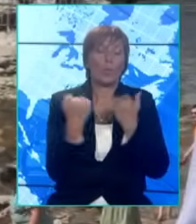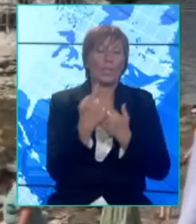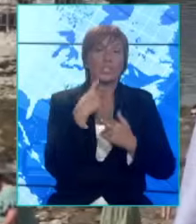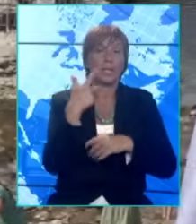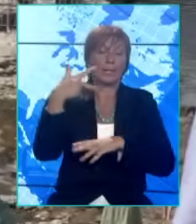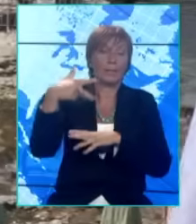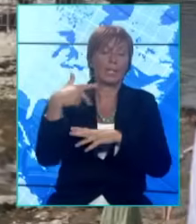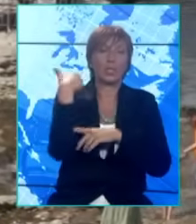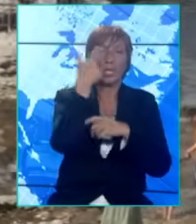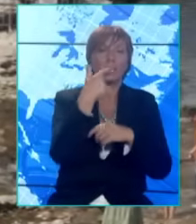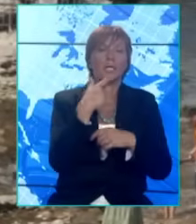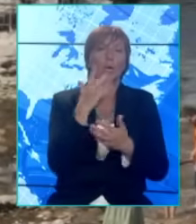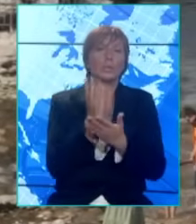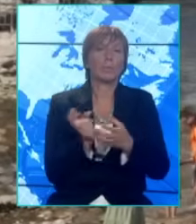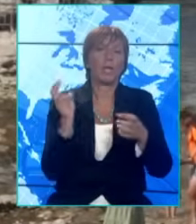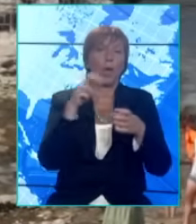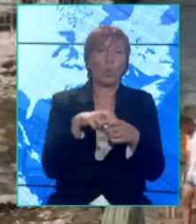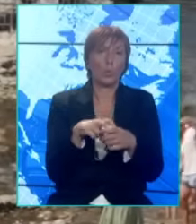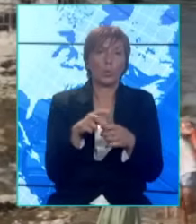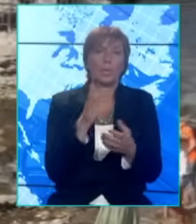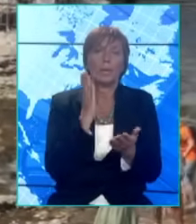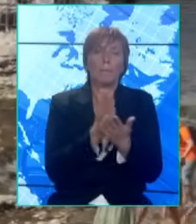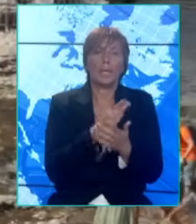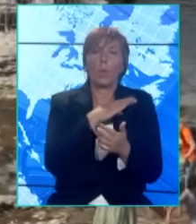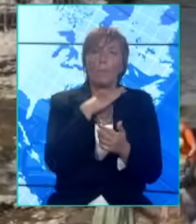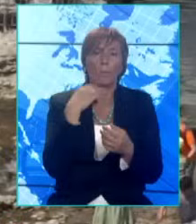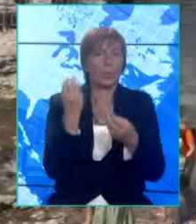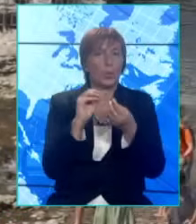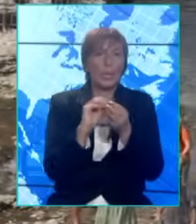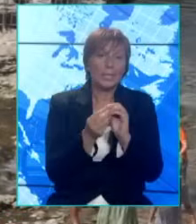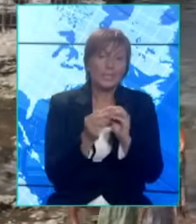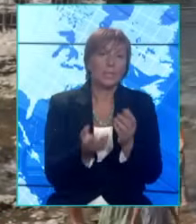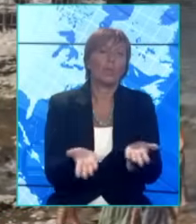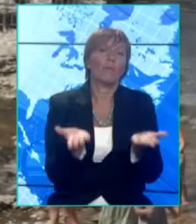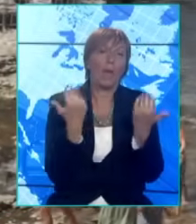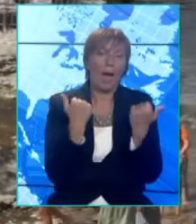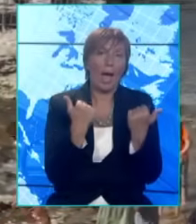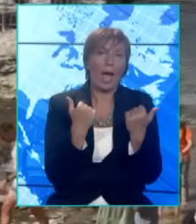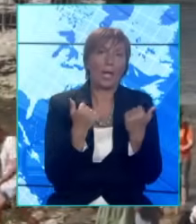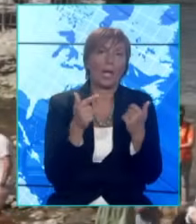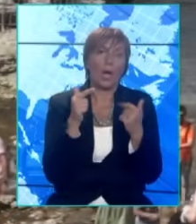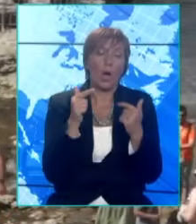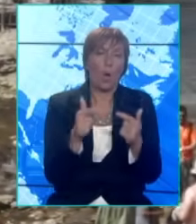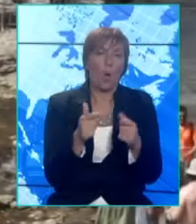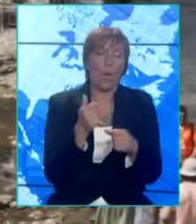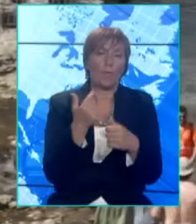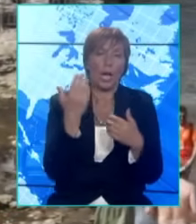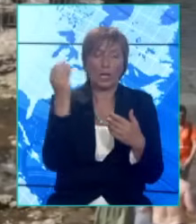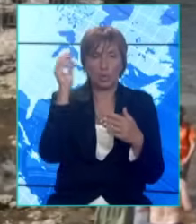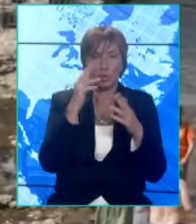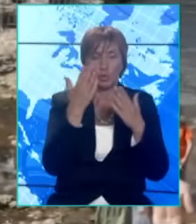koja su bila uključeni u ovo. Znači, bilo je puno izazova. Evo, kako ste rekli, i ova workshop